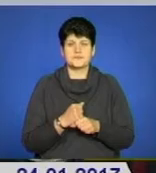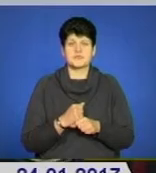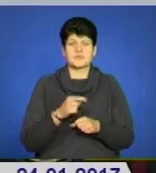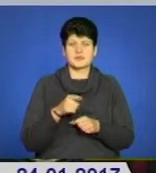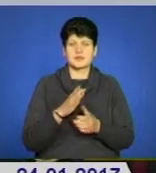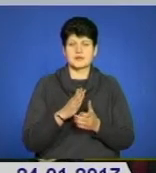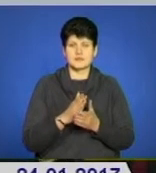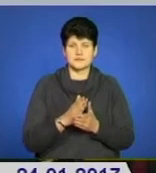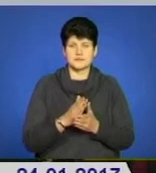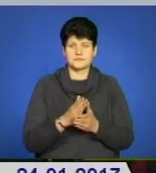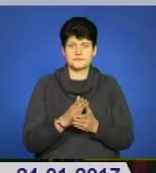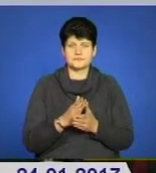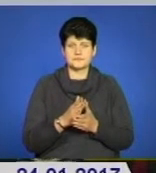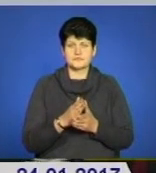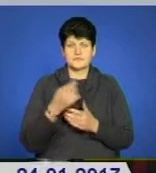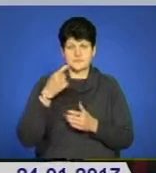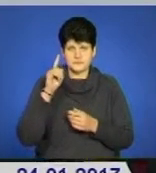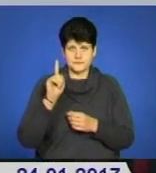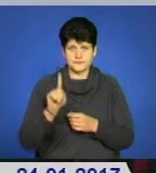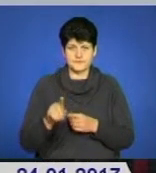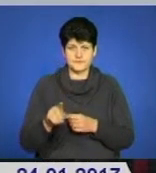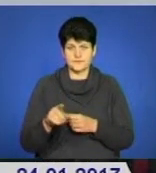Він є, як ми знаємо,